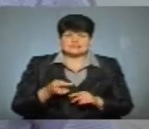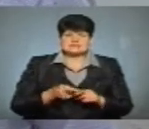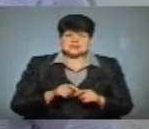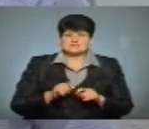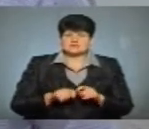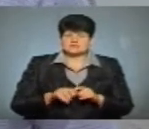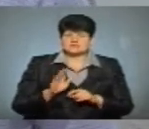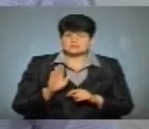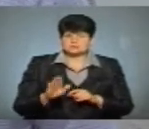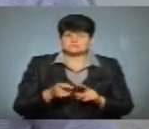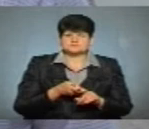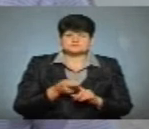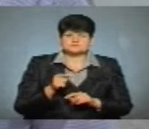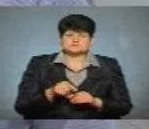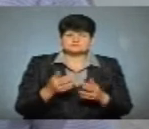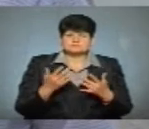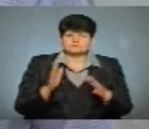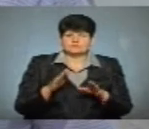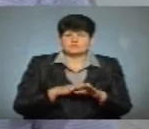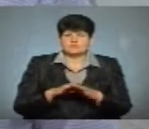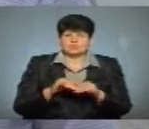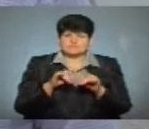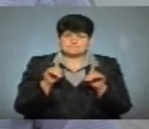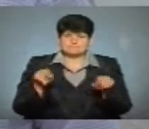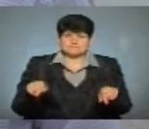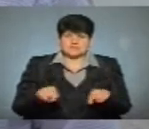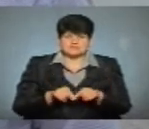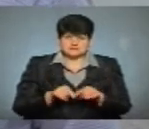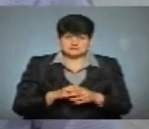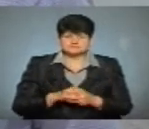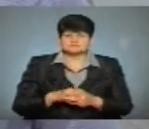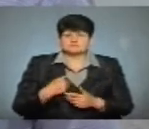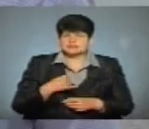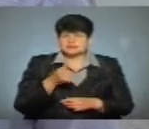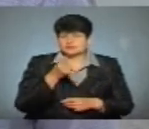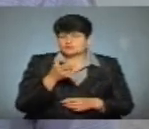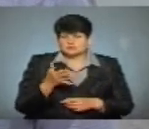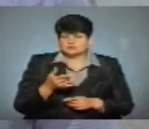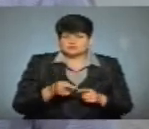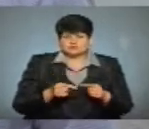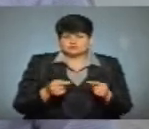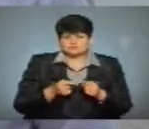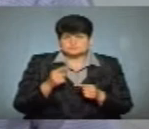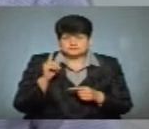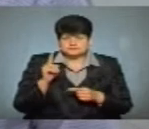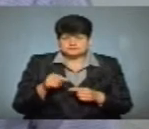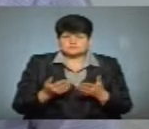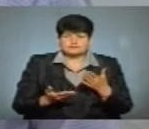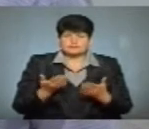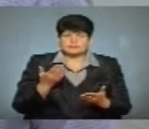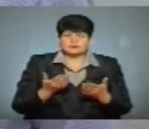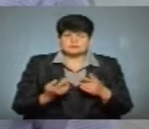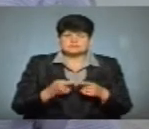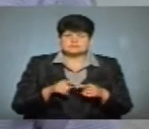триватиме в залежності від того, скільки у нас буде заповнених бланків, то ми не можемо цього ще знати, але